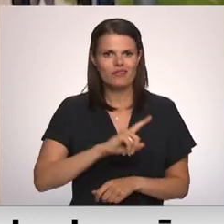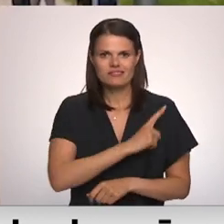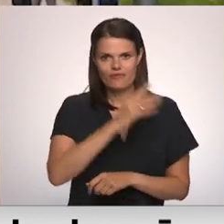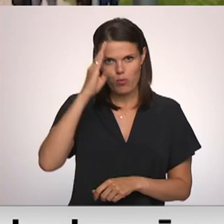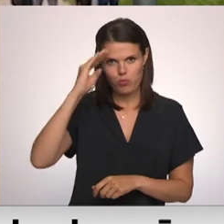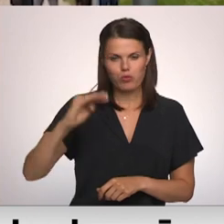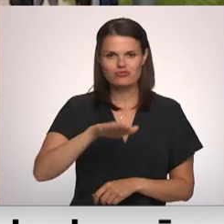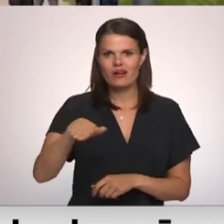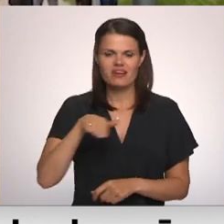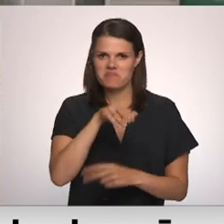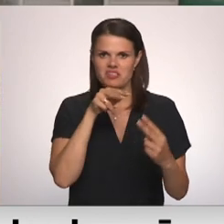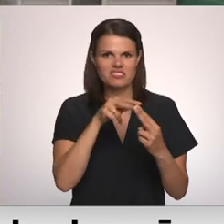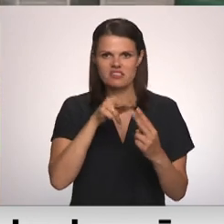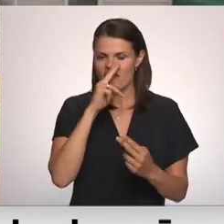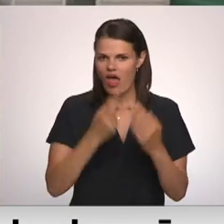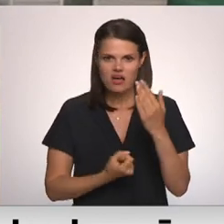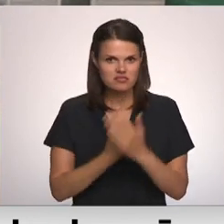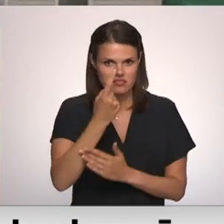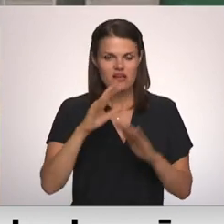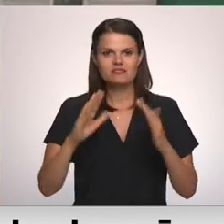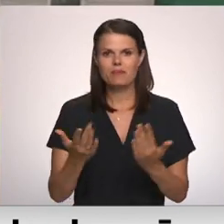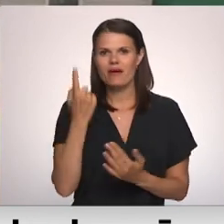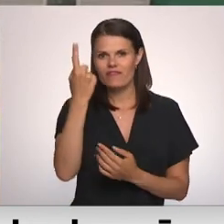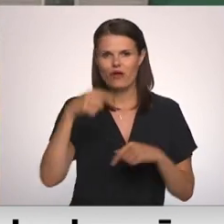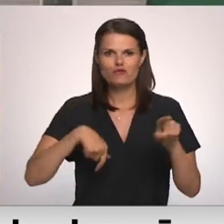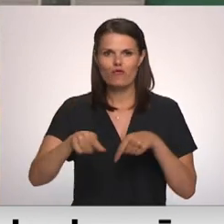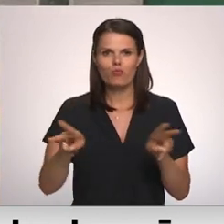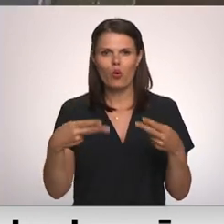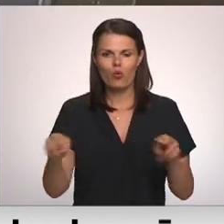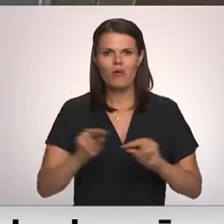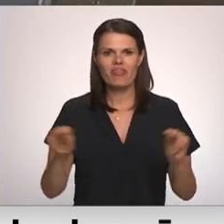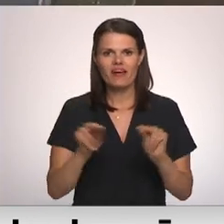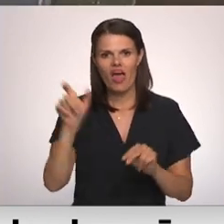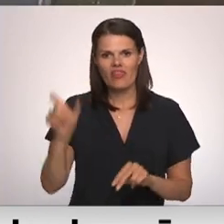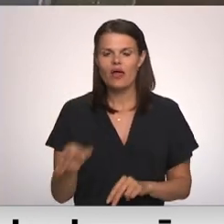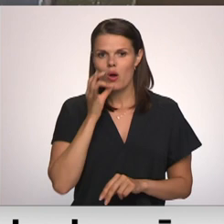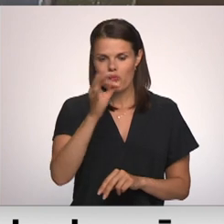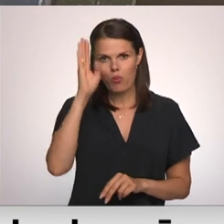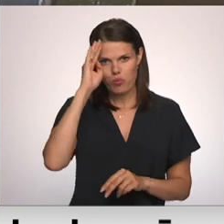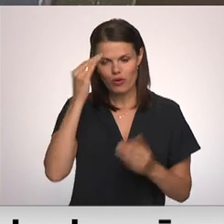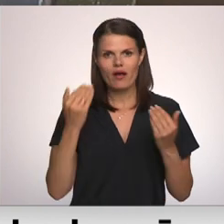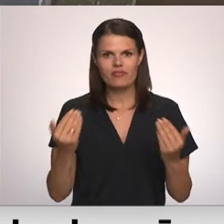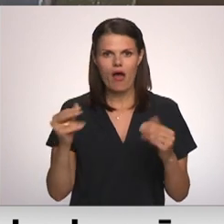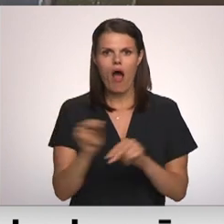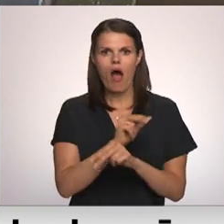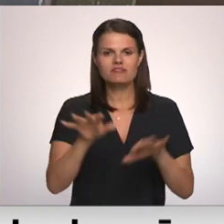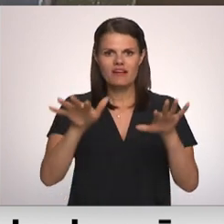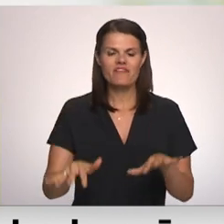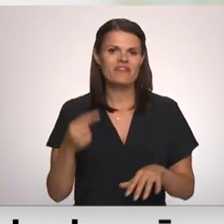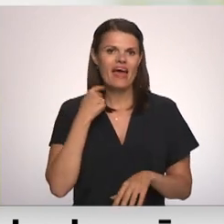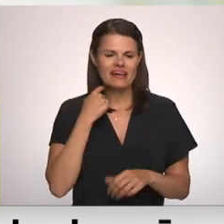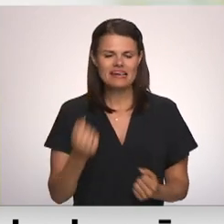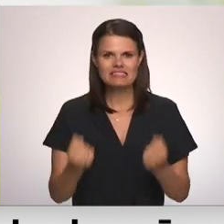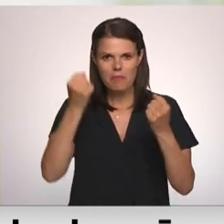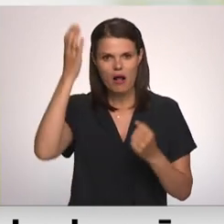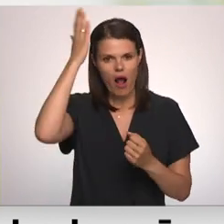zēna ģimeni mums neizdevās sazināties, bet viens no futbola kluba treneriem uzsver, ka zēns šobrīd ārstējas Rīgā un viņam ir smagas galvas